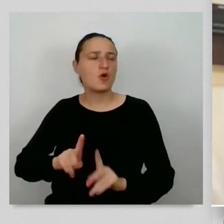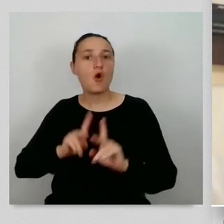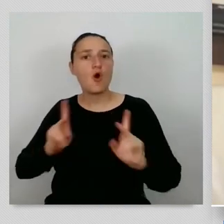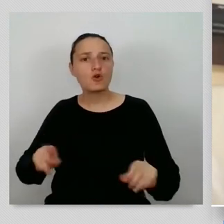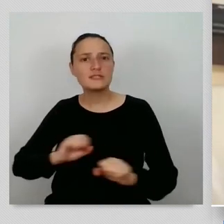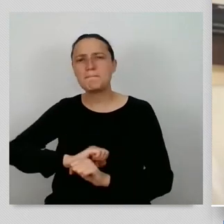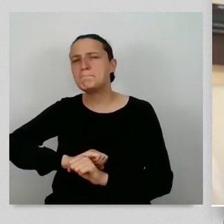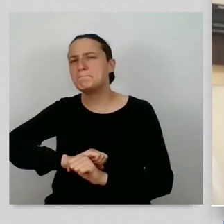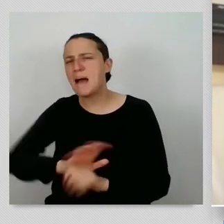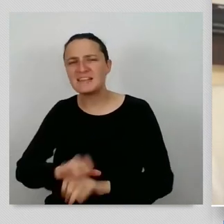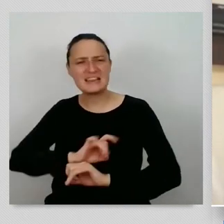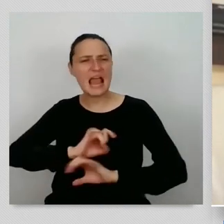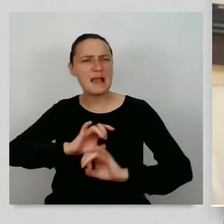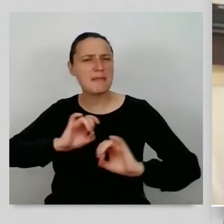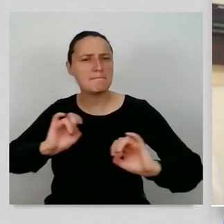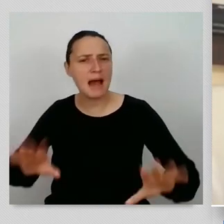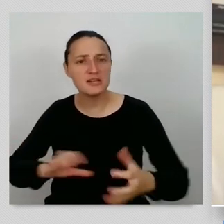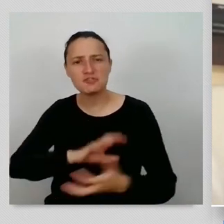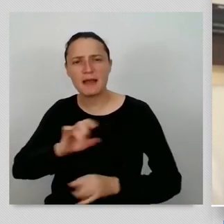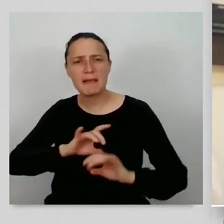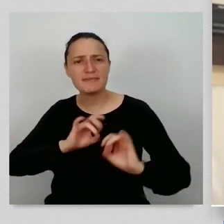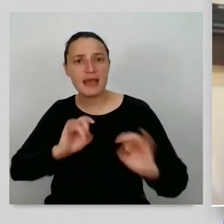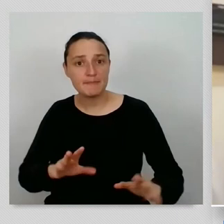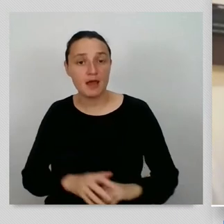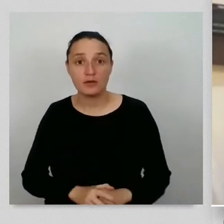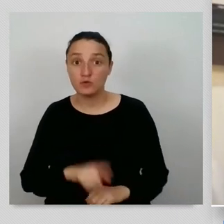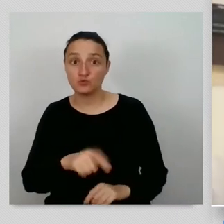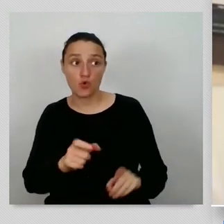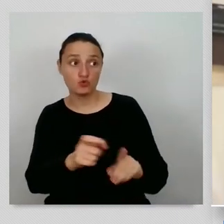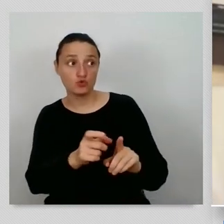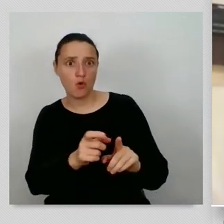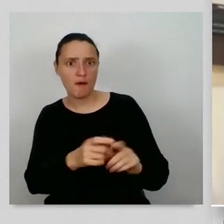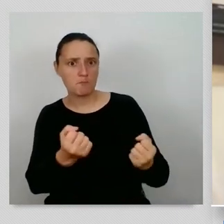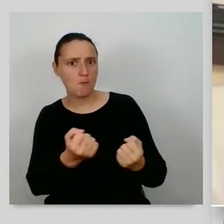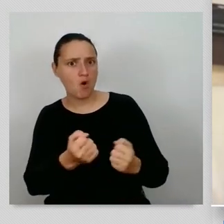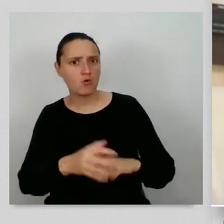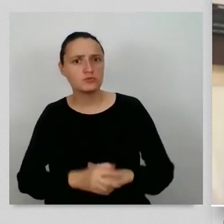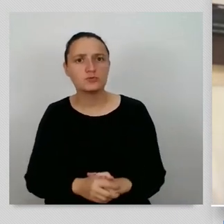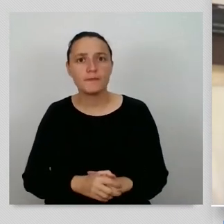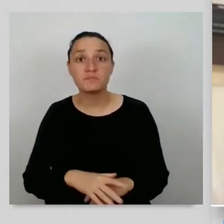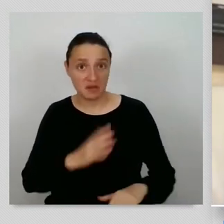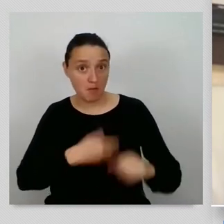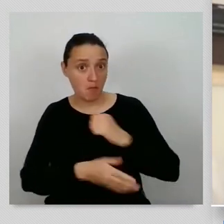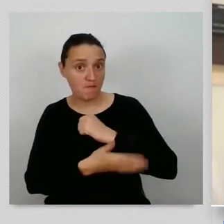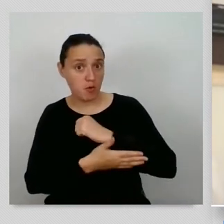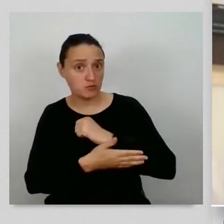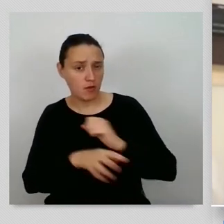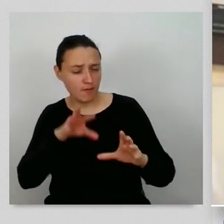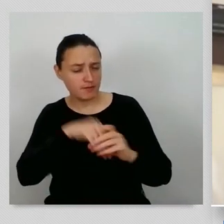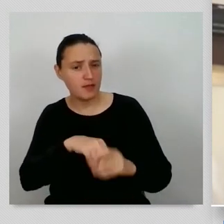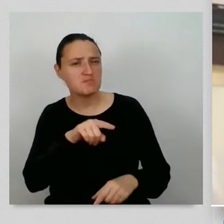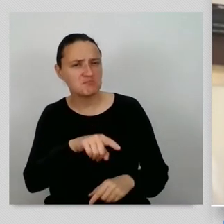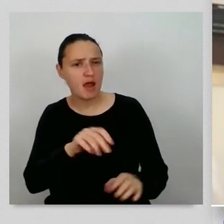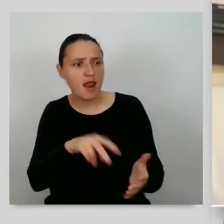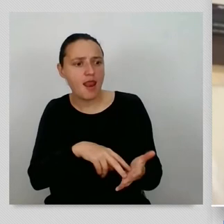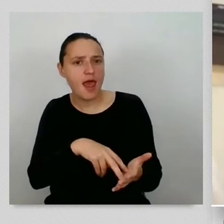mamy zmianę taką jakościową podłoża tego lęku, właśnie w postaci tej katastroficznej, a